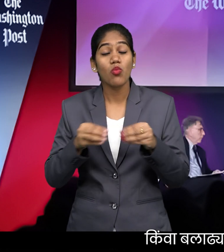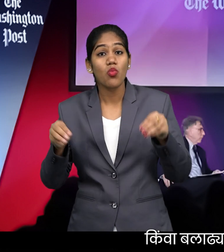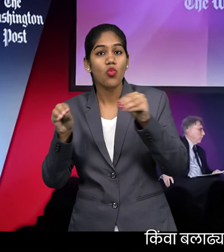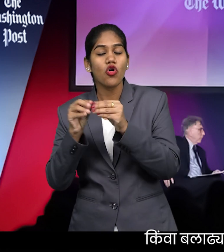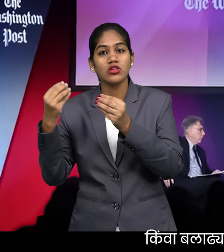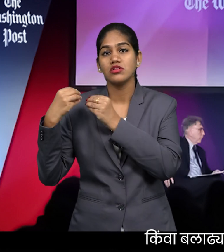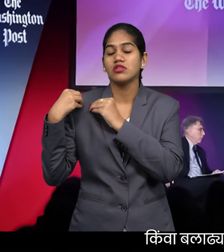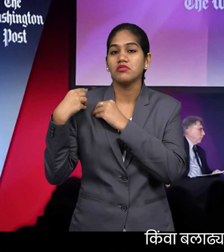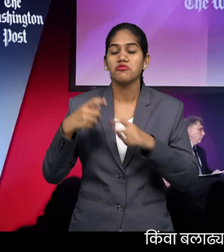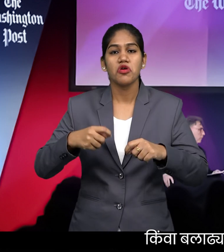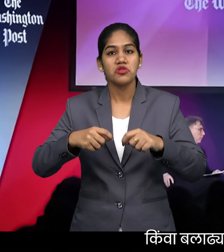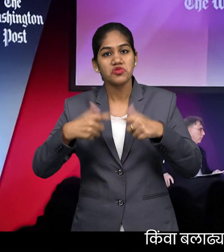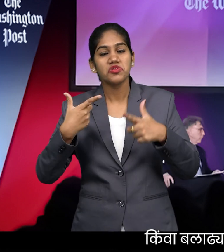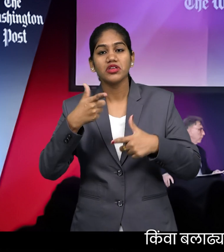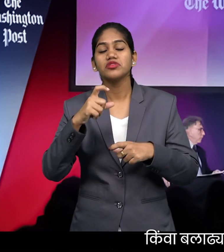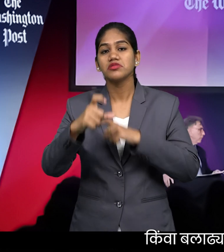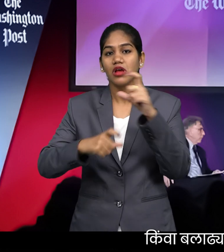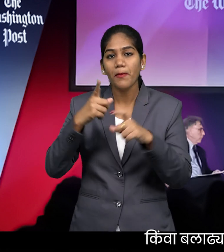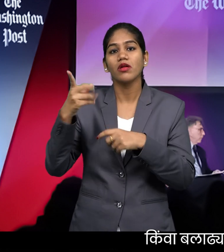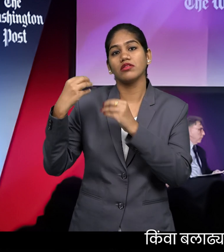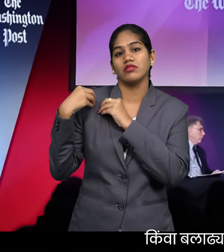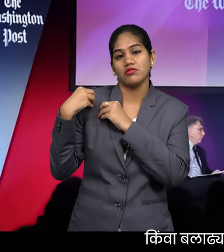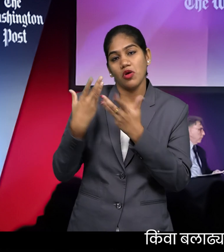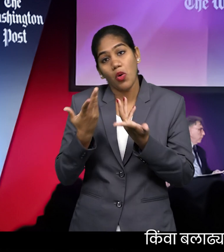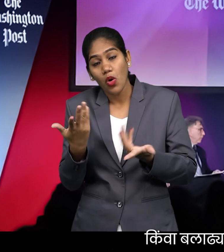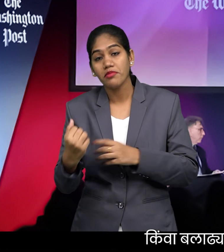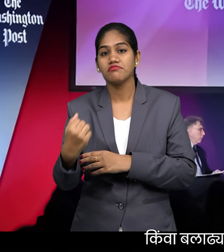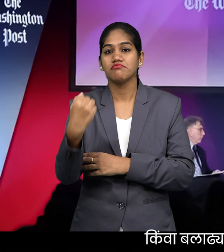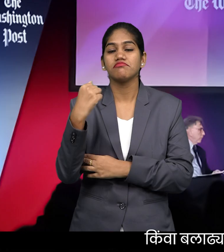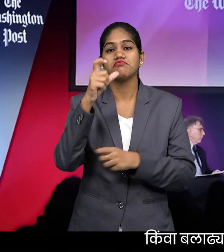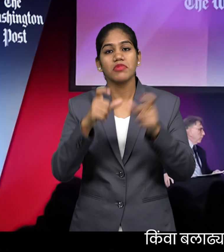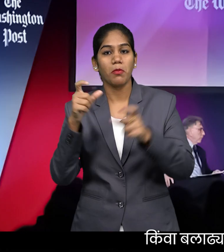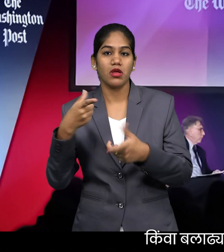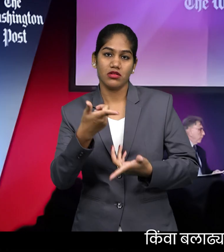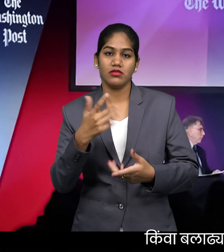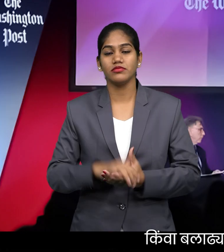किंवा बलाढ्य लोकांच्या मालकीची असतात.